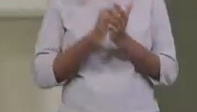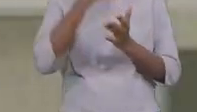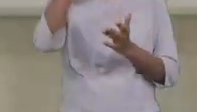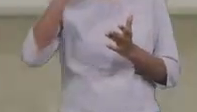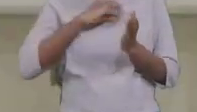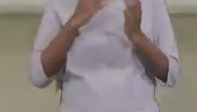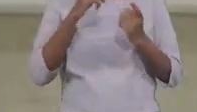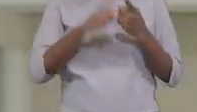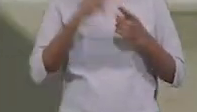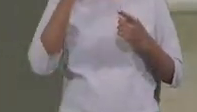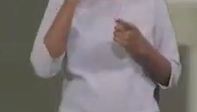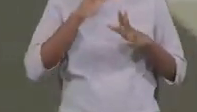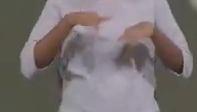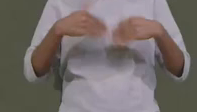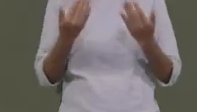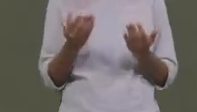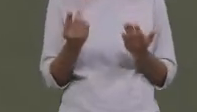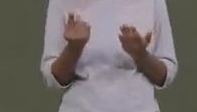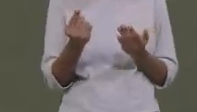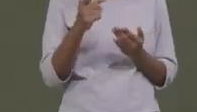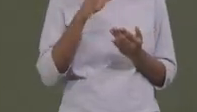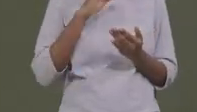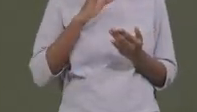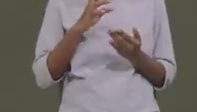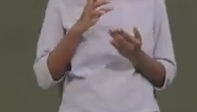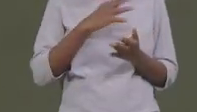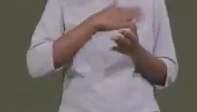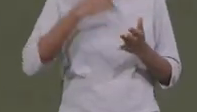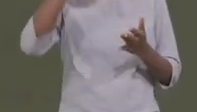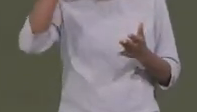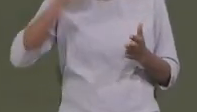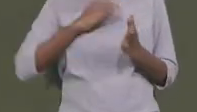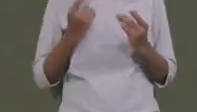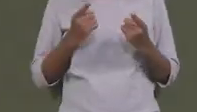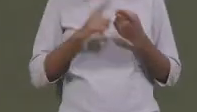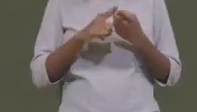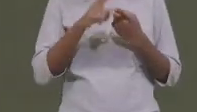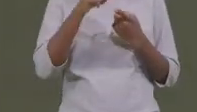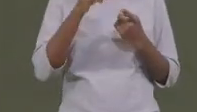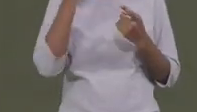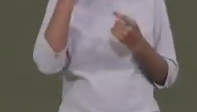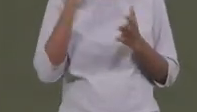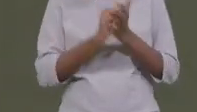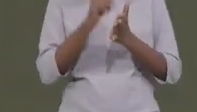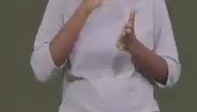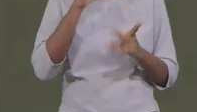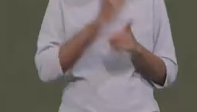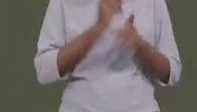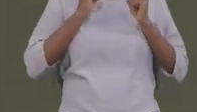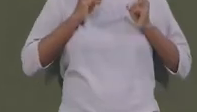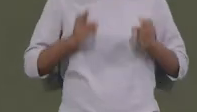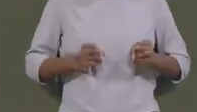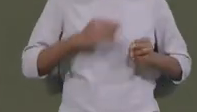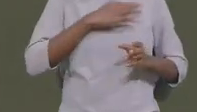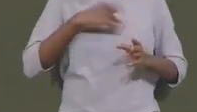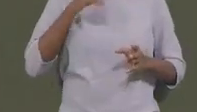Parce que je voulais vous enseigner comme que vous êtes petit. Je voulais vous montrer que vous